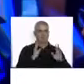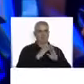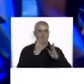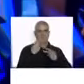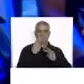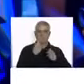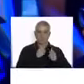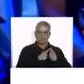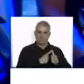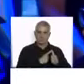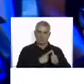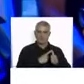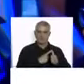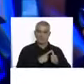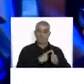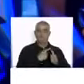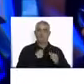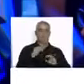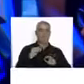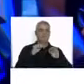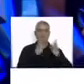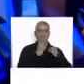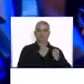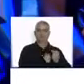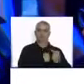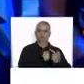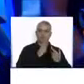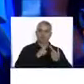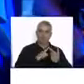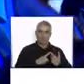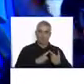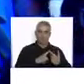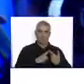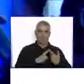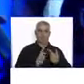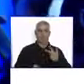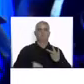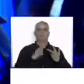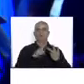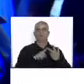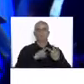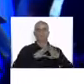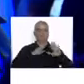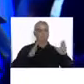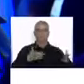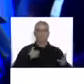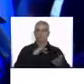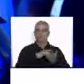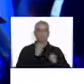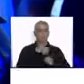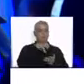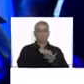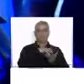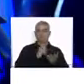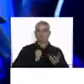חולים, זה עבר למשפחות שכולות, זה במות שעשינו בבסיסים.